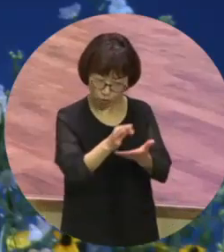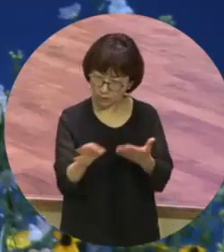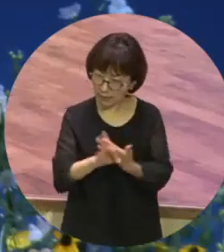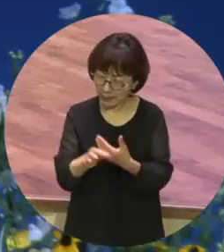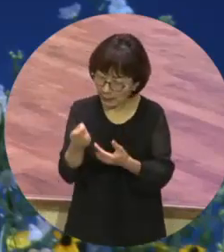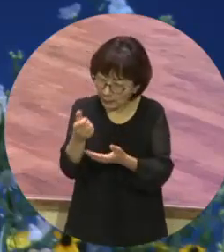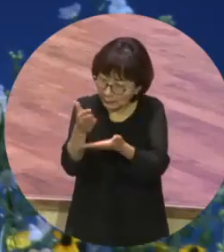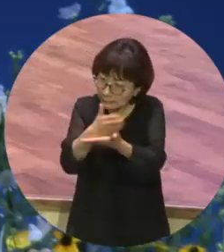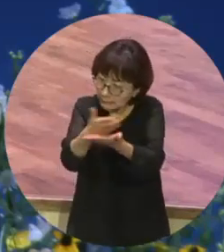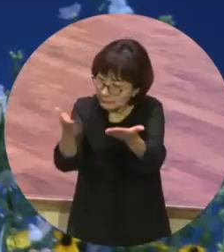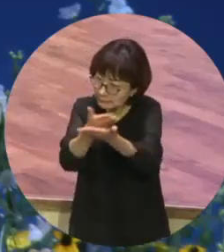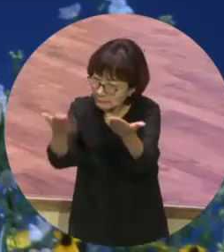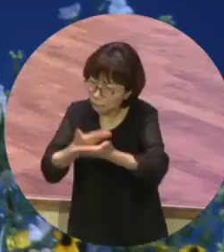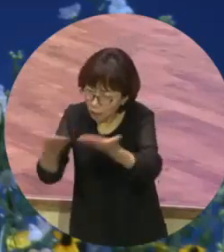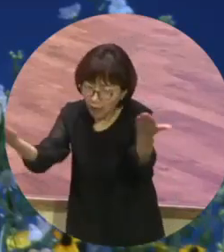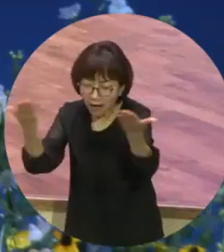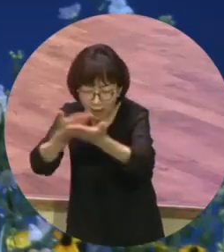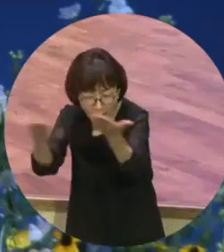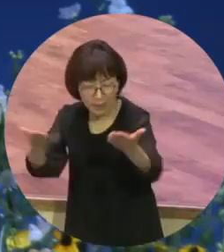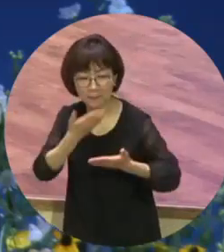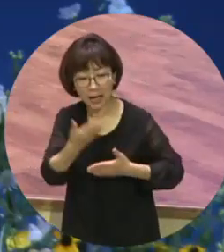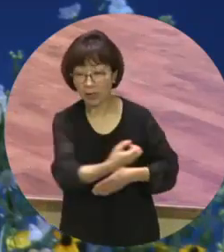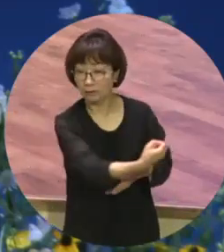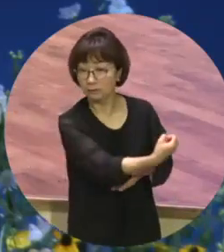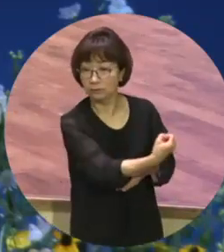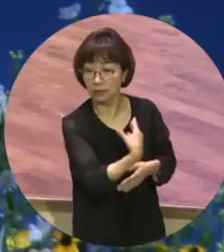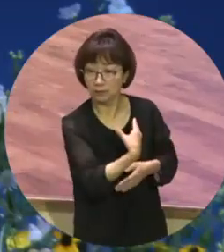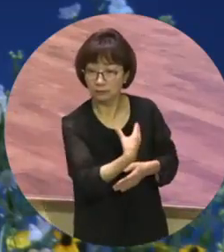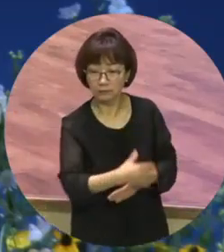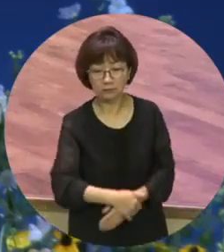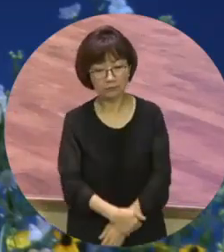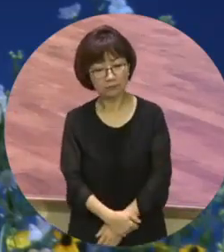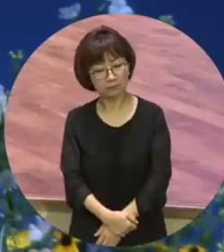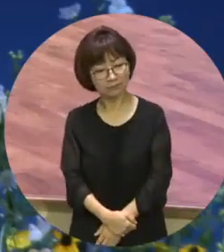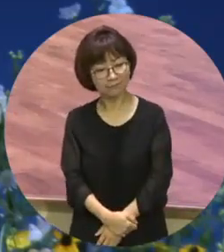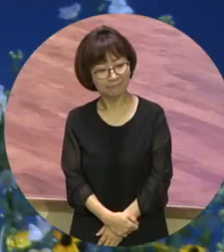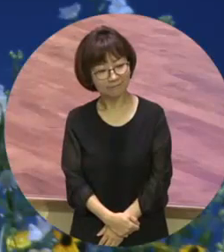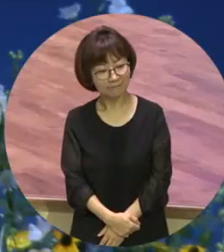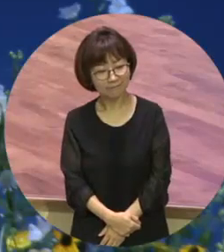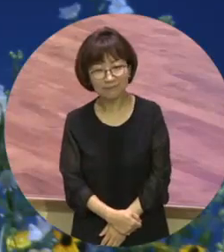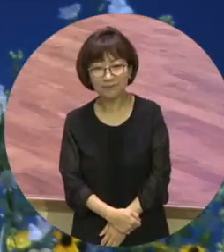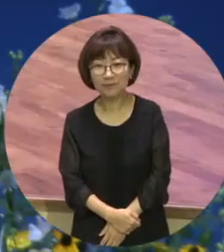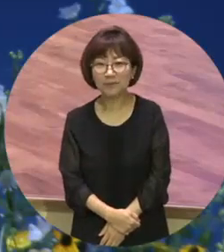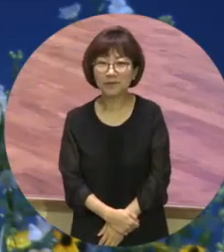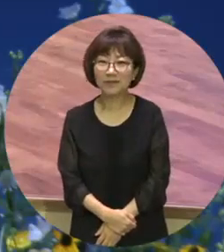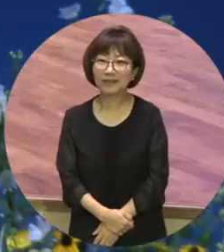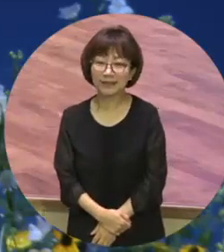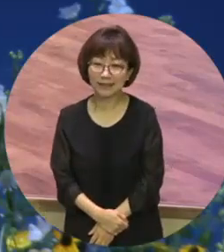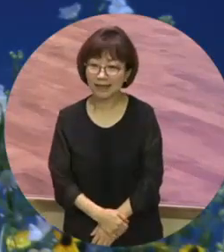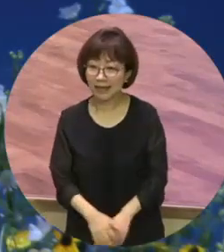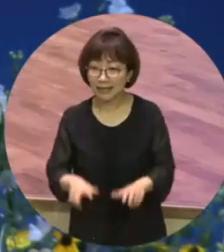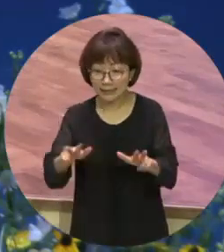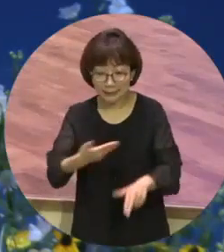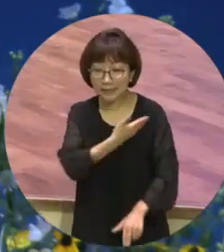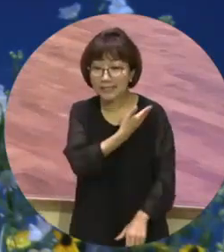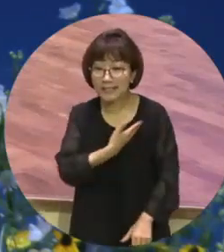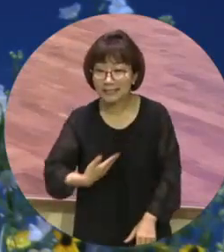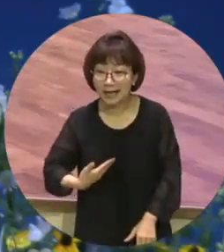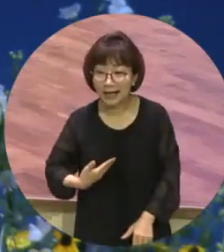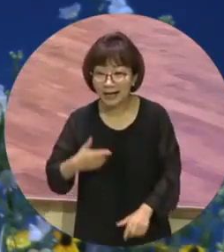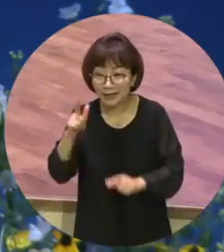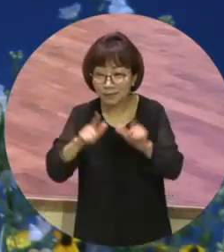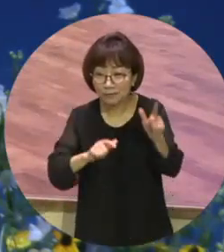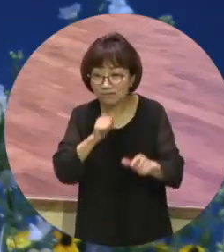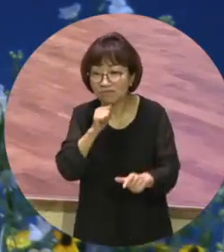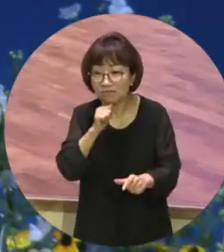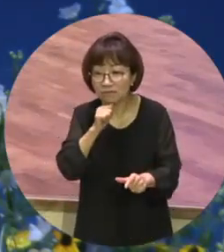있지 않습니까? 라고 하는 답변이었습니다. 그런데 사실 보면 지금 제자들 수중에는 이렇게